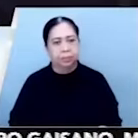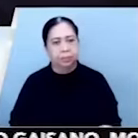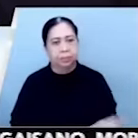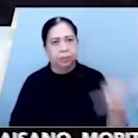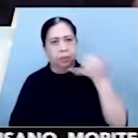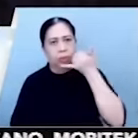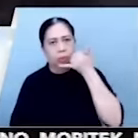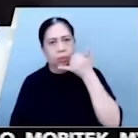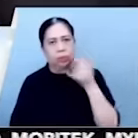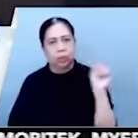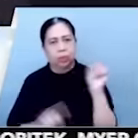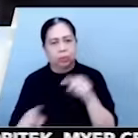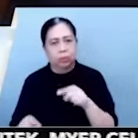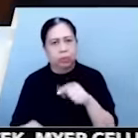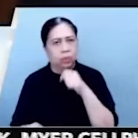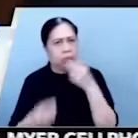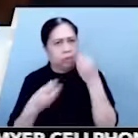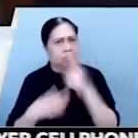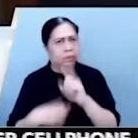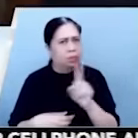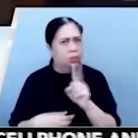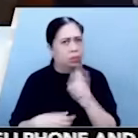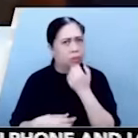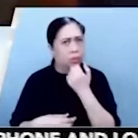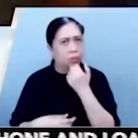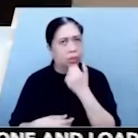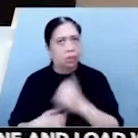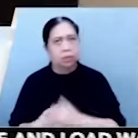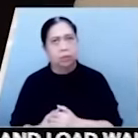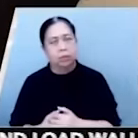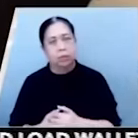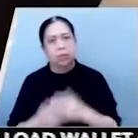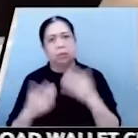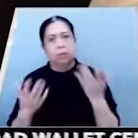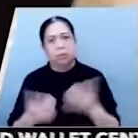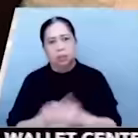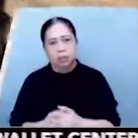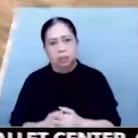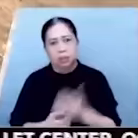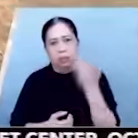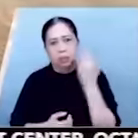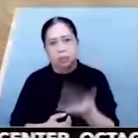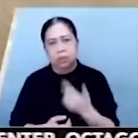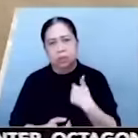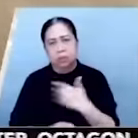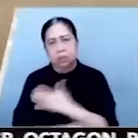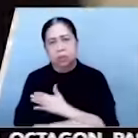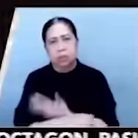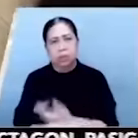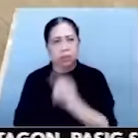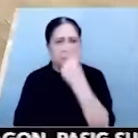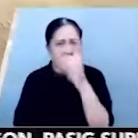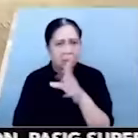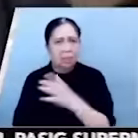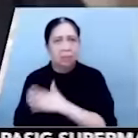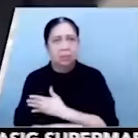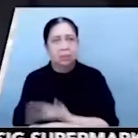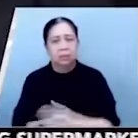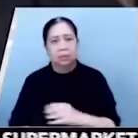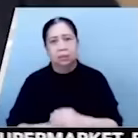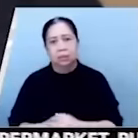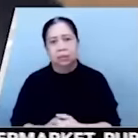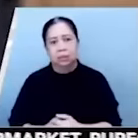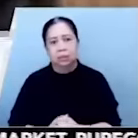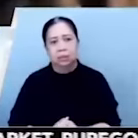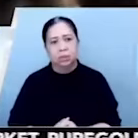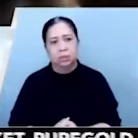dito, hindi naman sinasabi na ganun ang nangyari. Yun pala, wala na pala yung anak ko, nag-iisang anak pa naman yan. Sana maayos. Bagong lahat,